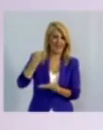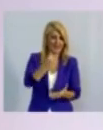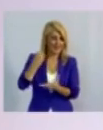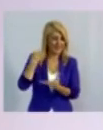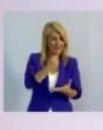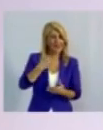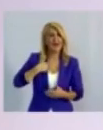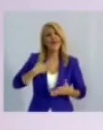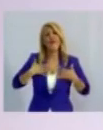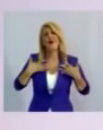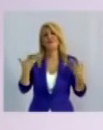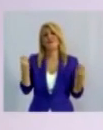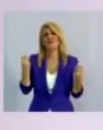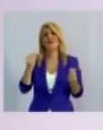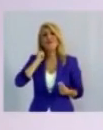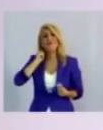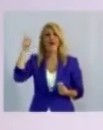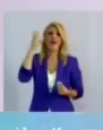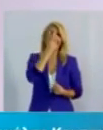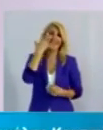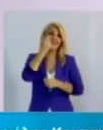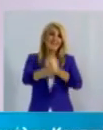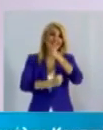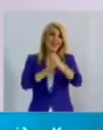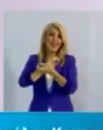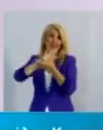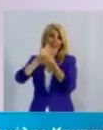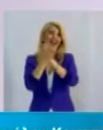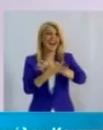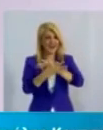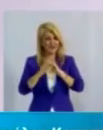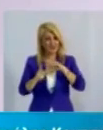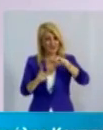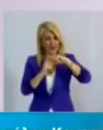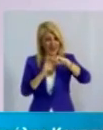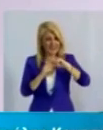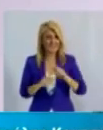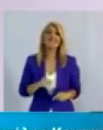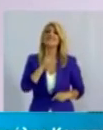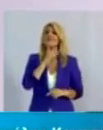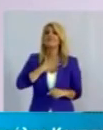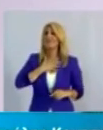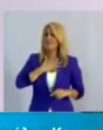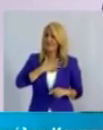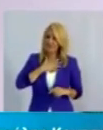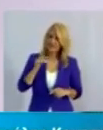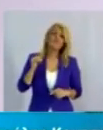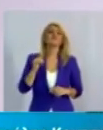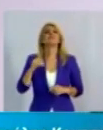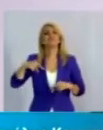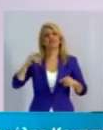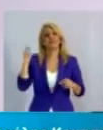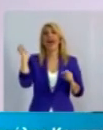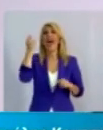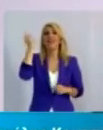των 35 χρόνων του Erasmus Plus. Το ΙΚΙ έχει διαγράψει μια ιστορία 70 χρόνων ως